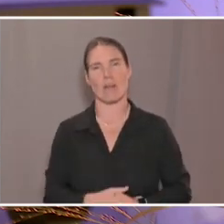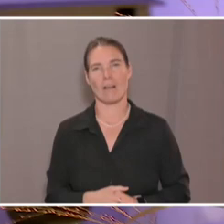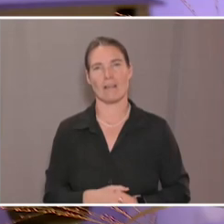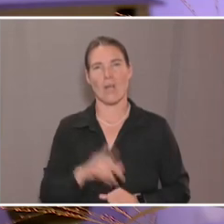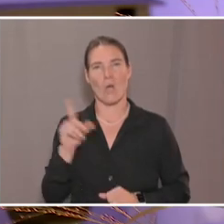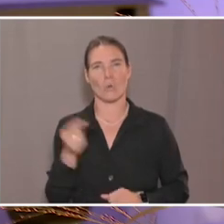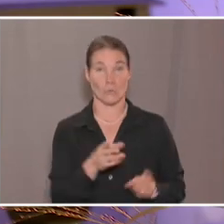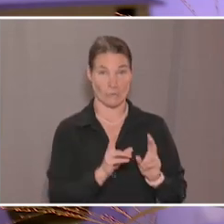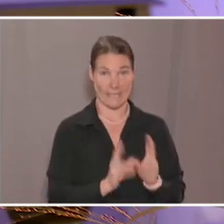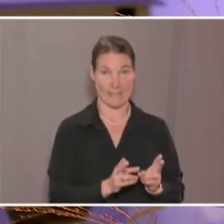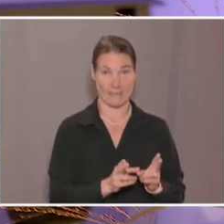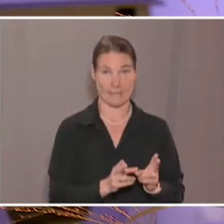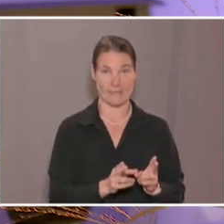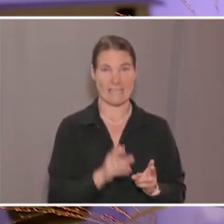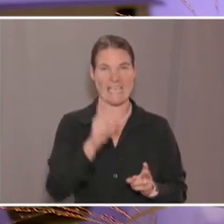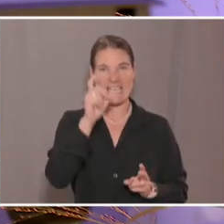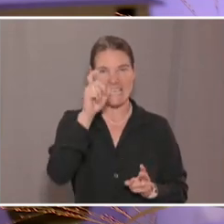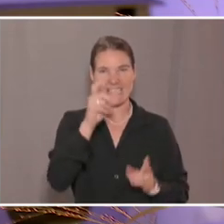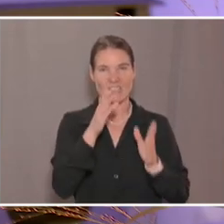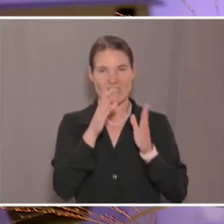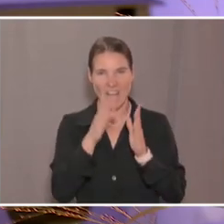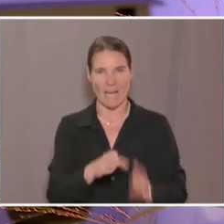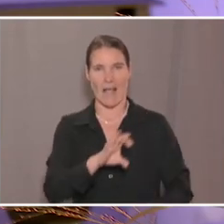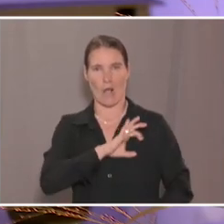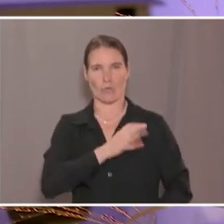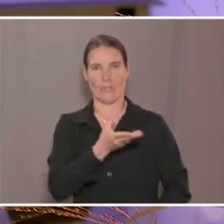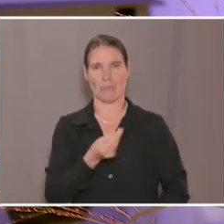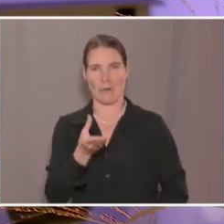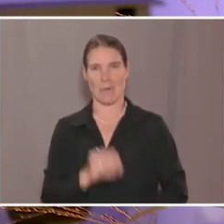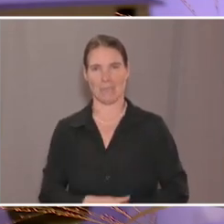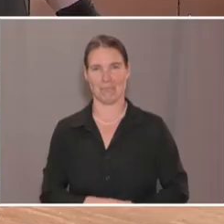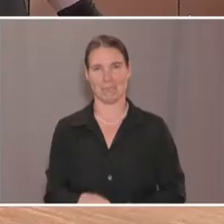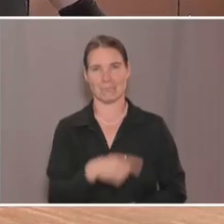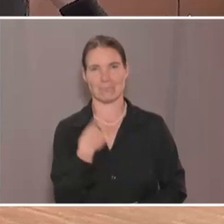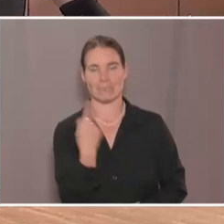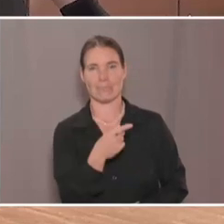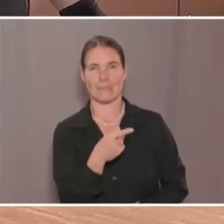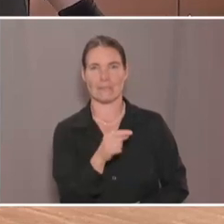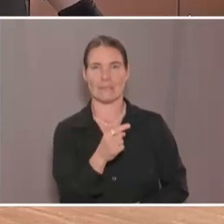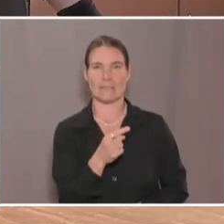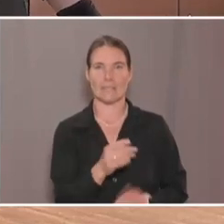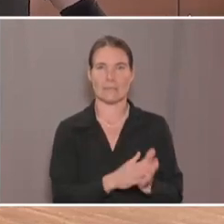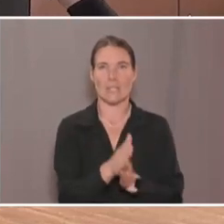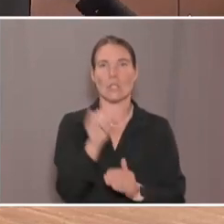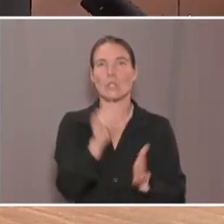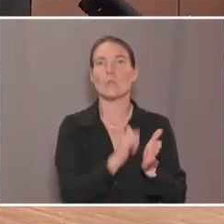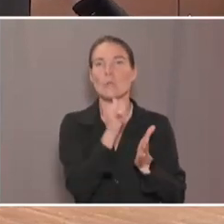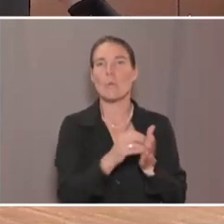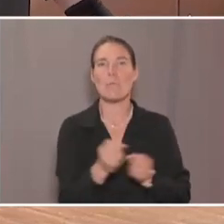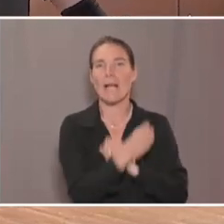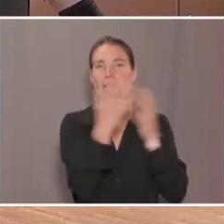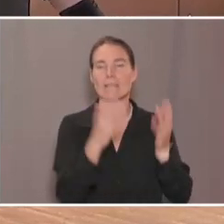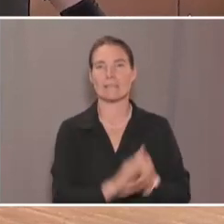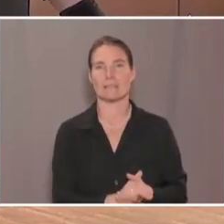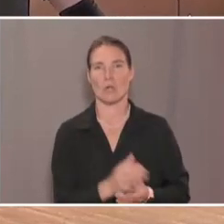und zu Recht x-fach ausgezeichnet. Ihr seid YouTube-begeistert und für